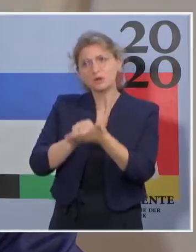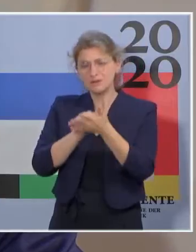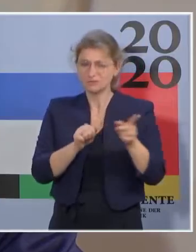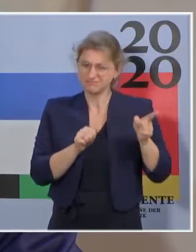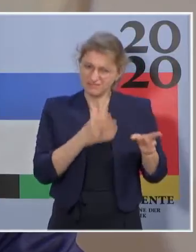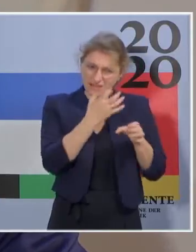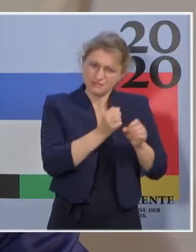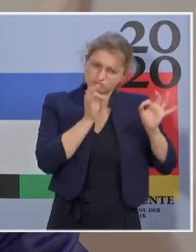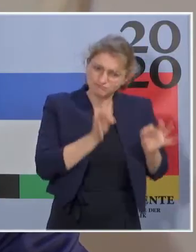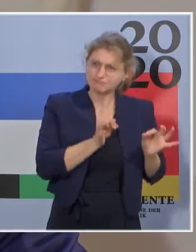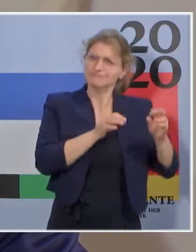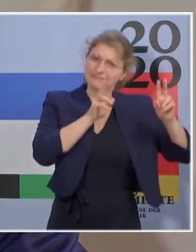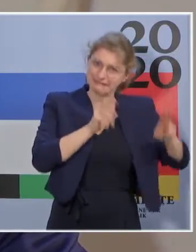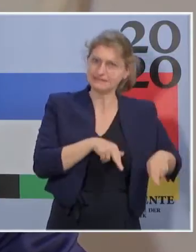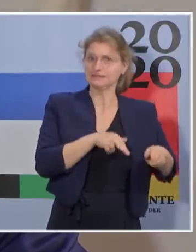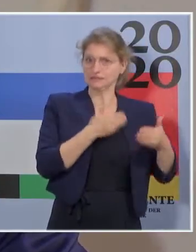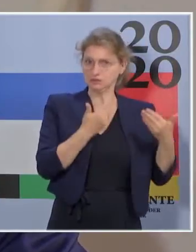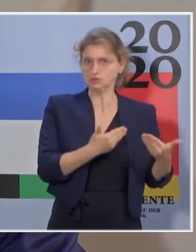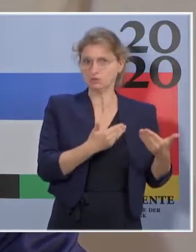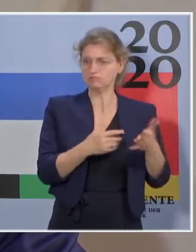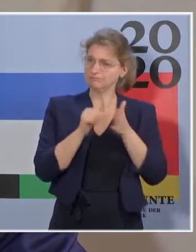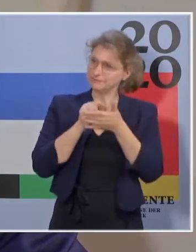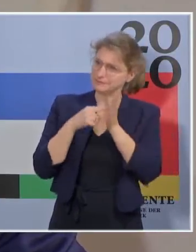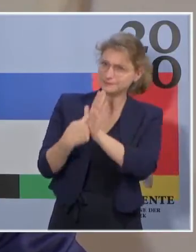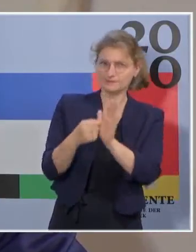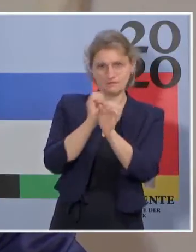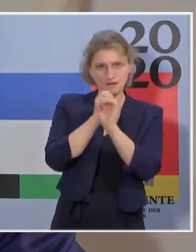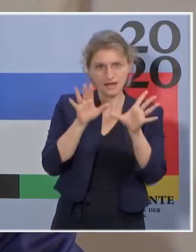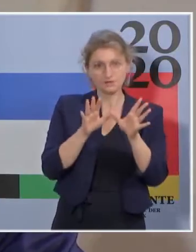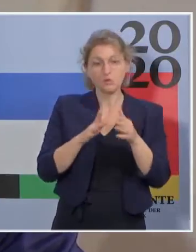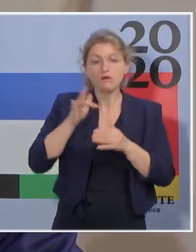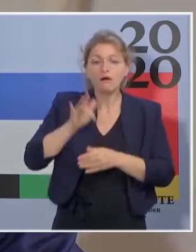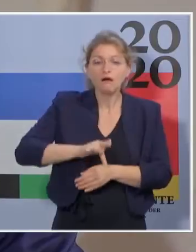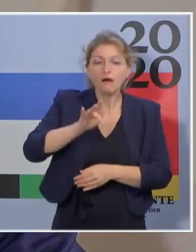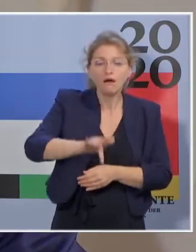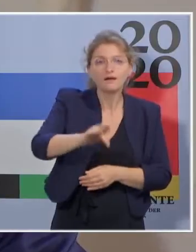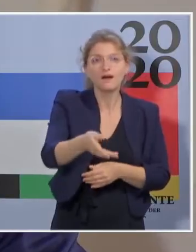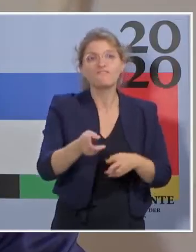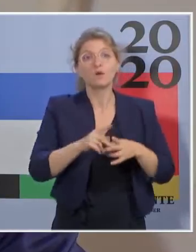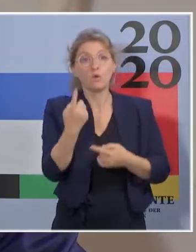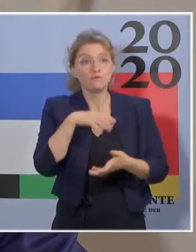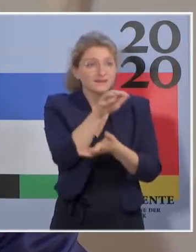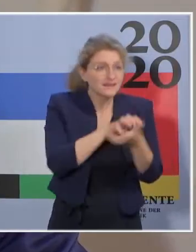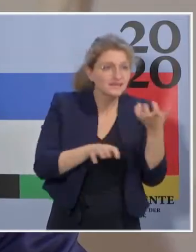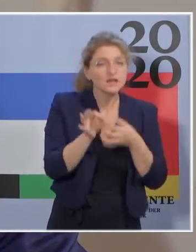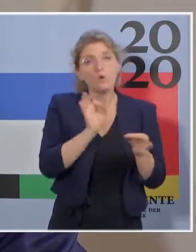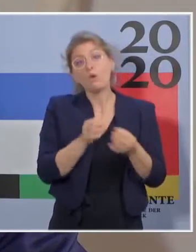und richtig ist. Und dann und wann, wenn eben Jubiläen oder Krisen gewisse